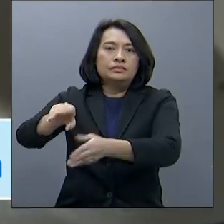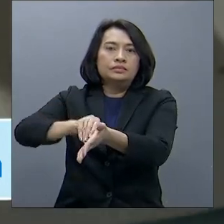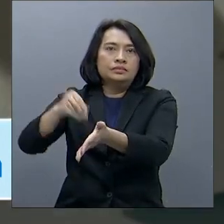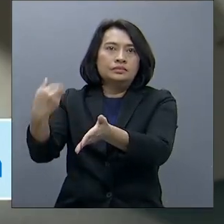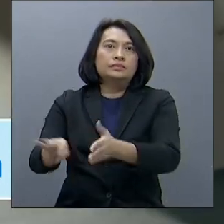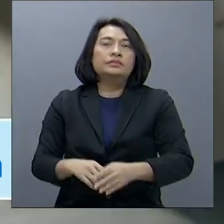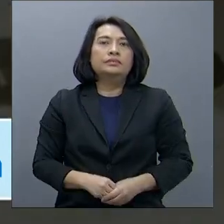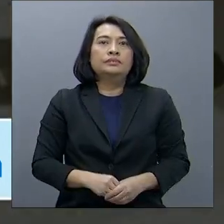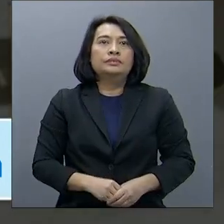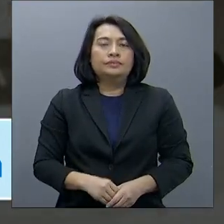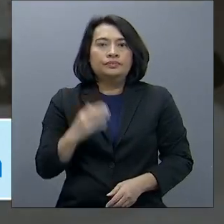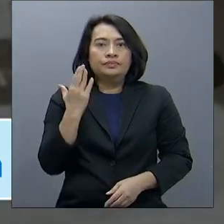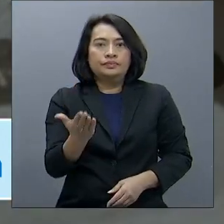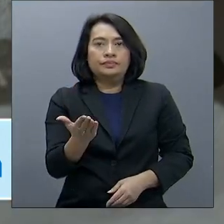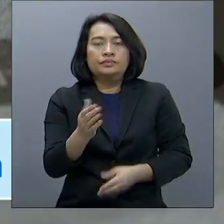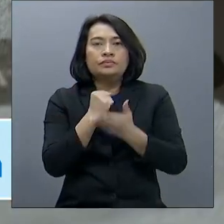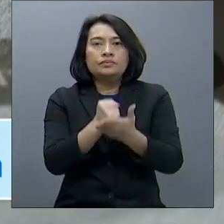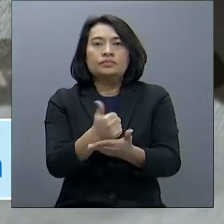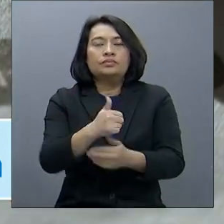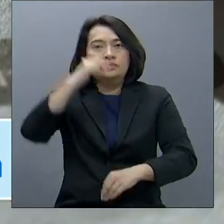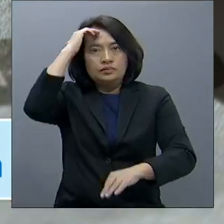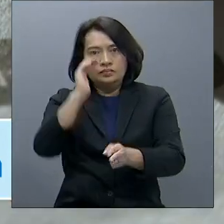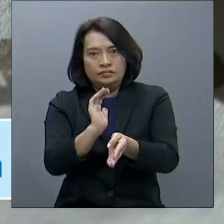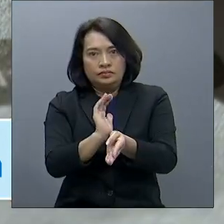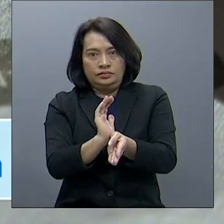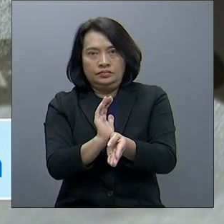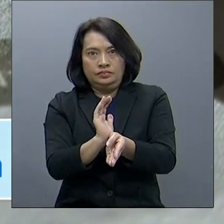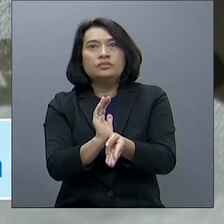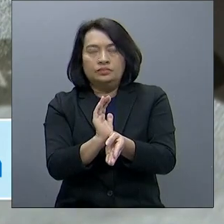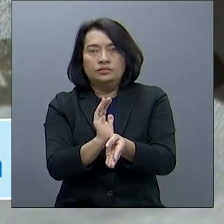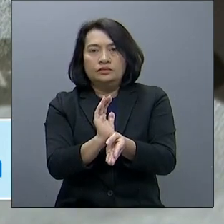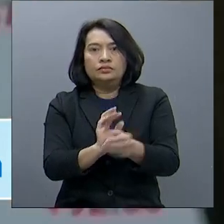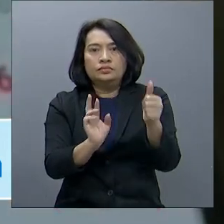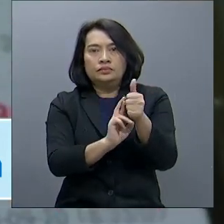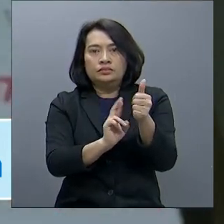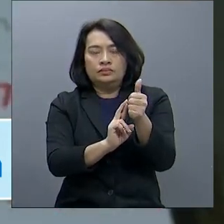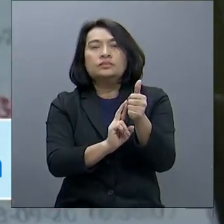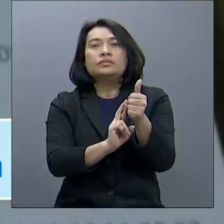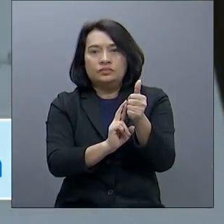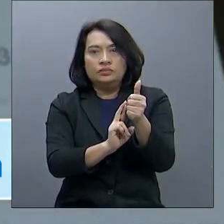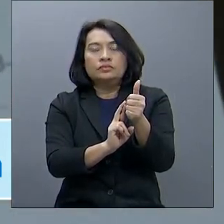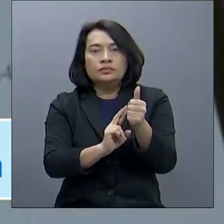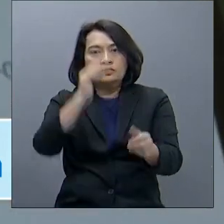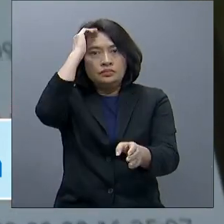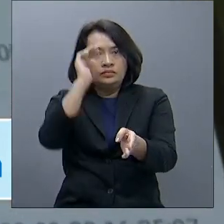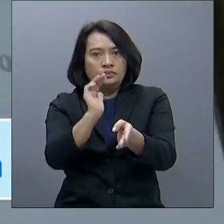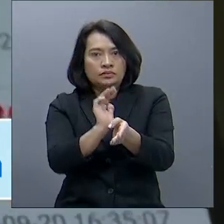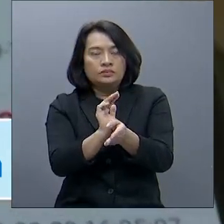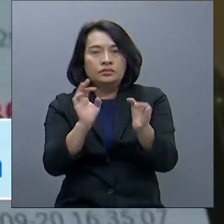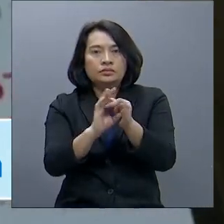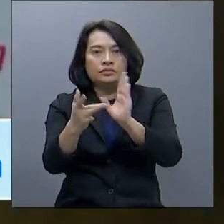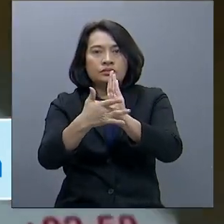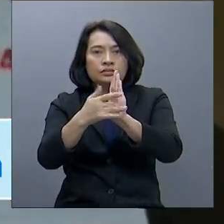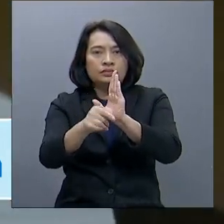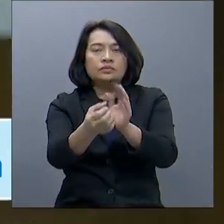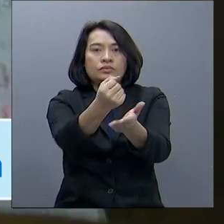ท่านนี้ค่ะท่านนี้ช่วยได้จริงๆคือพลตำรวจตรีนิเวศอภาวสินท่านเป็นรองผู้บัญชาการตำรวจสืบสวนสอบสวนอาชญากรรมทางเทคโนโลยี